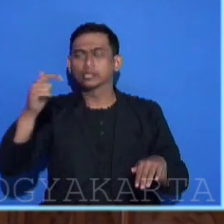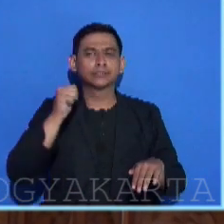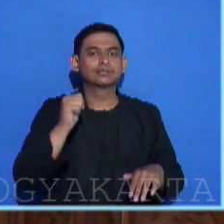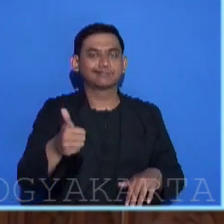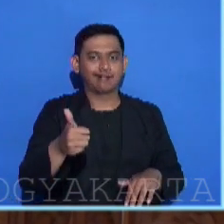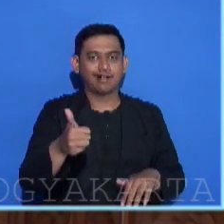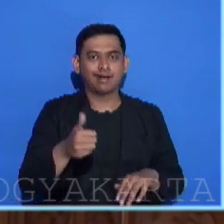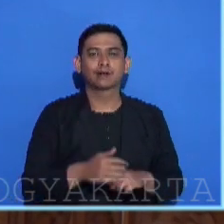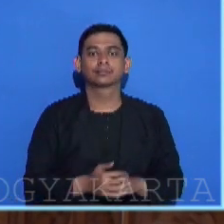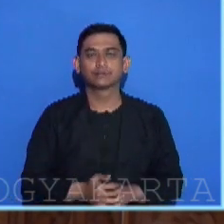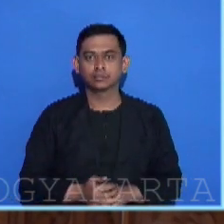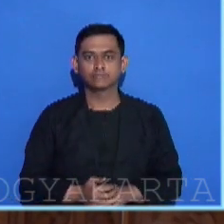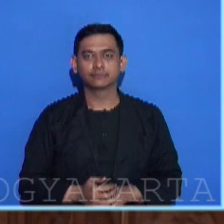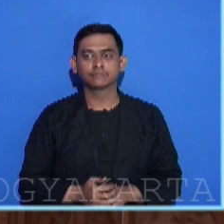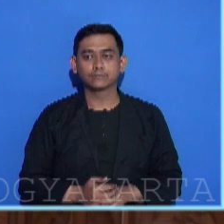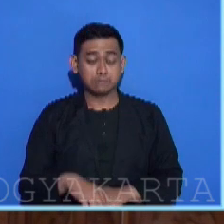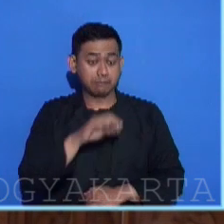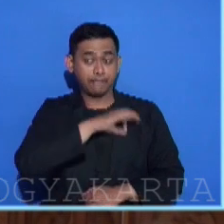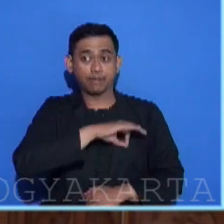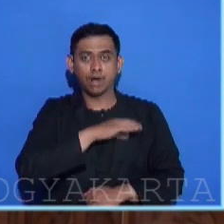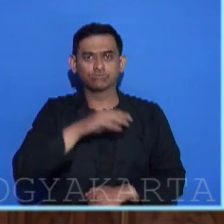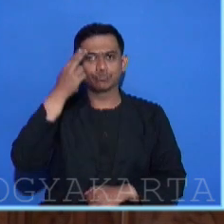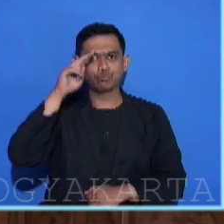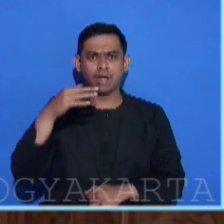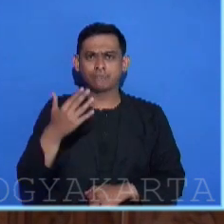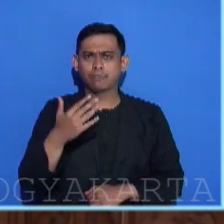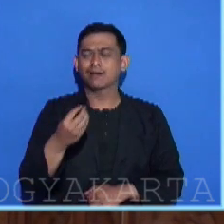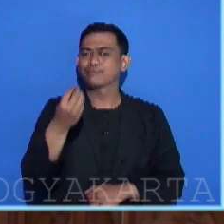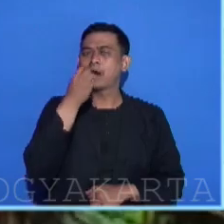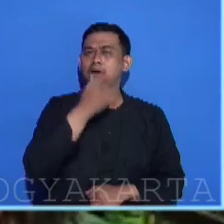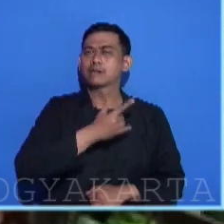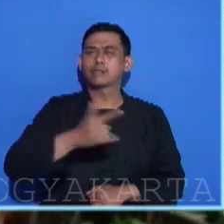panjang sagunangat Kang cadangan